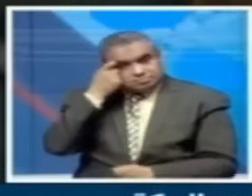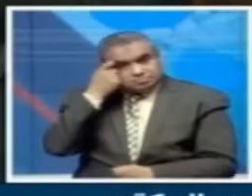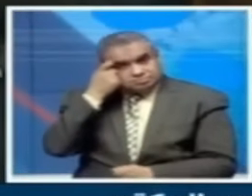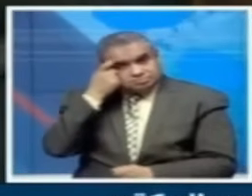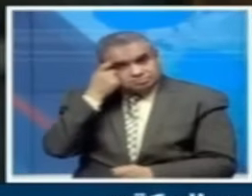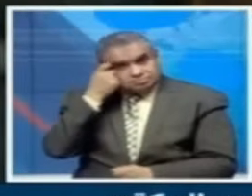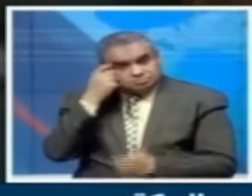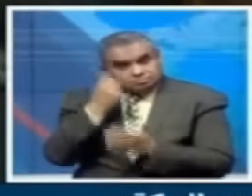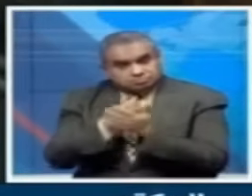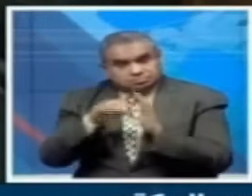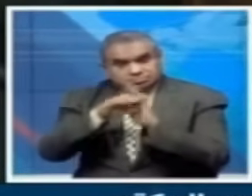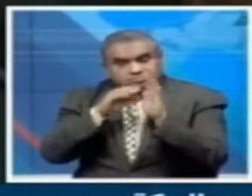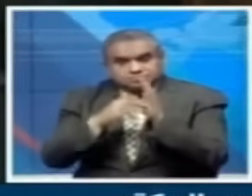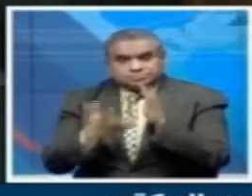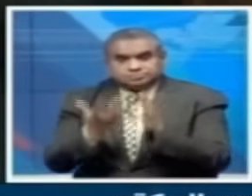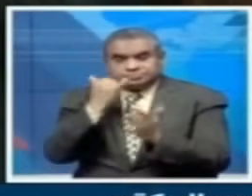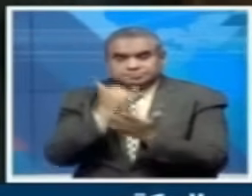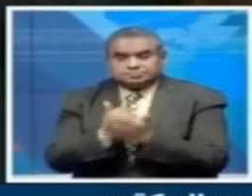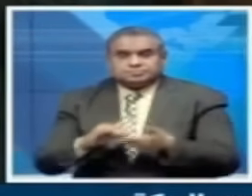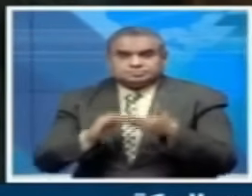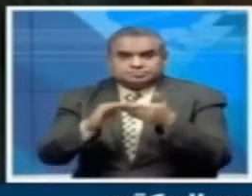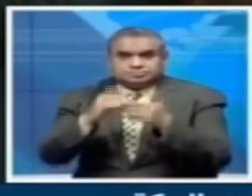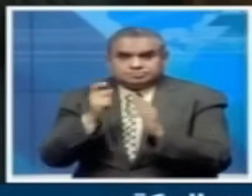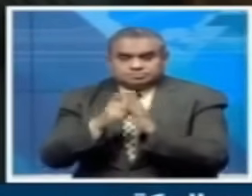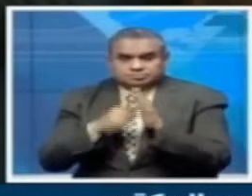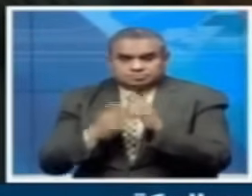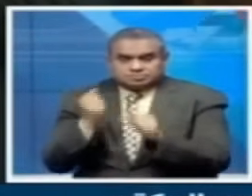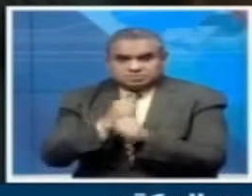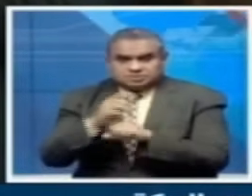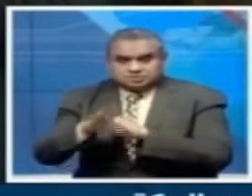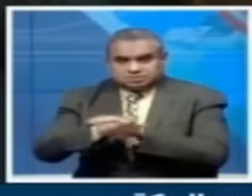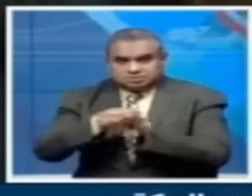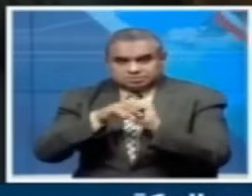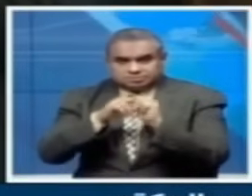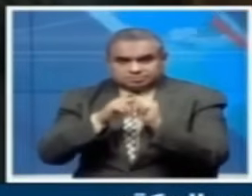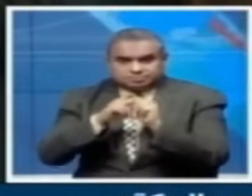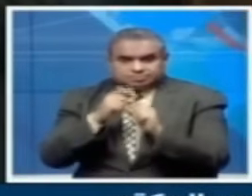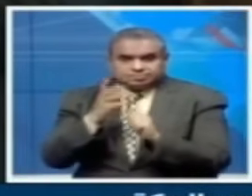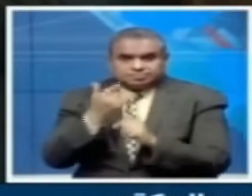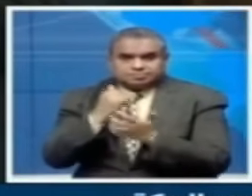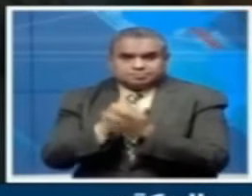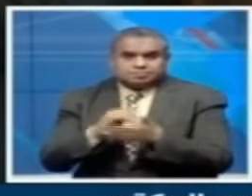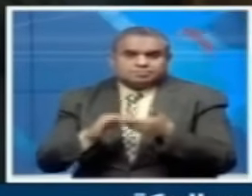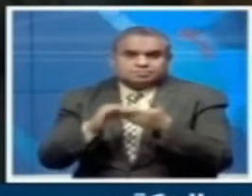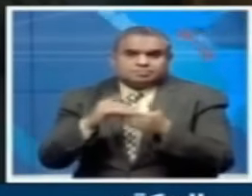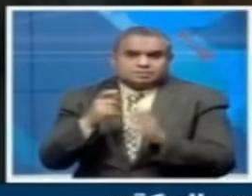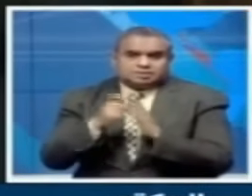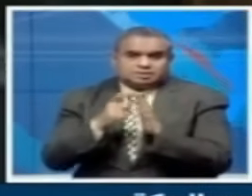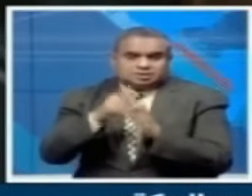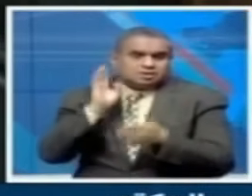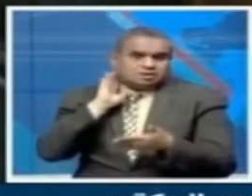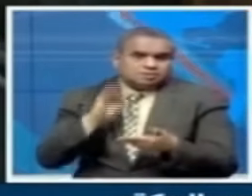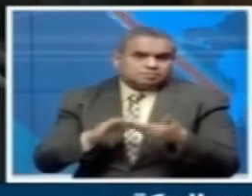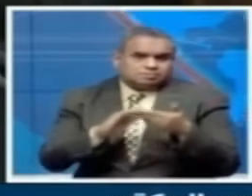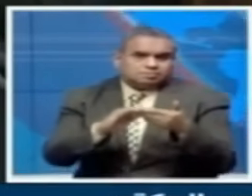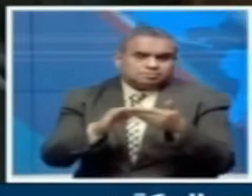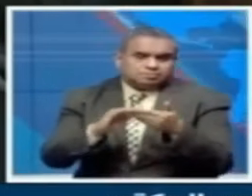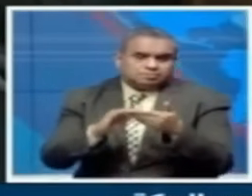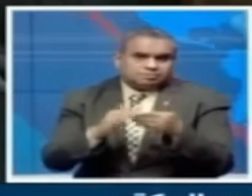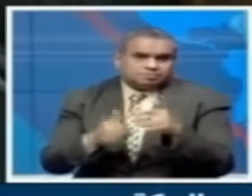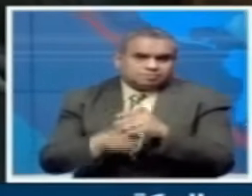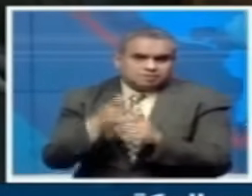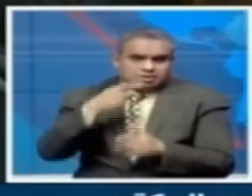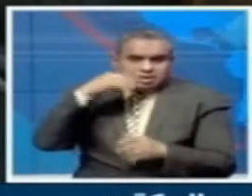مجلس الشيوخ، هذا اتجاه محمود، ولكن وضعنا فصل